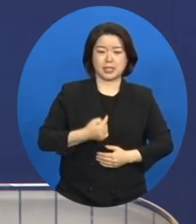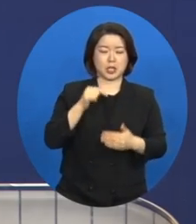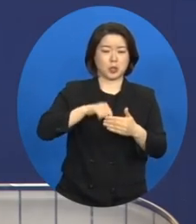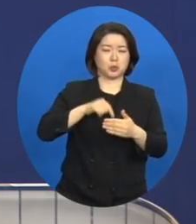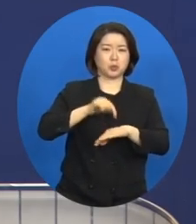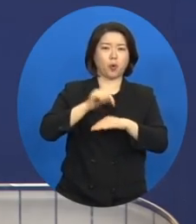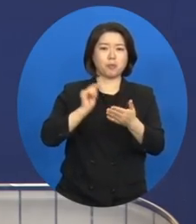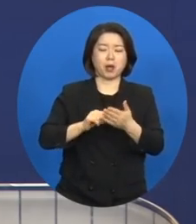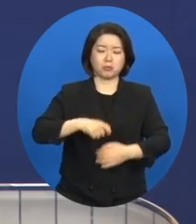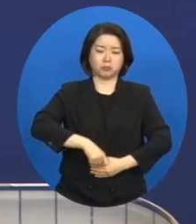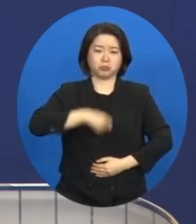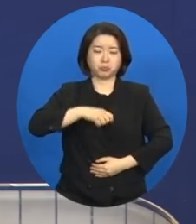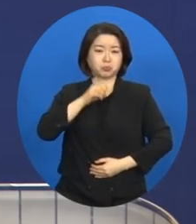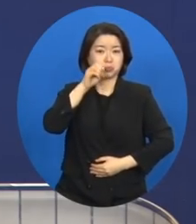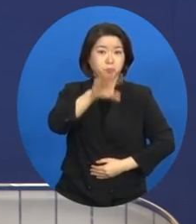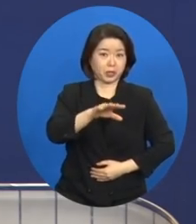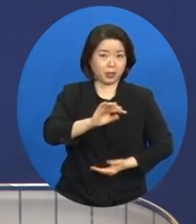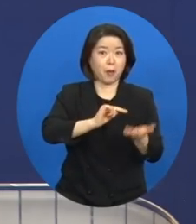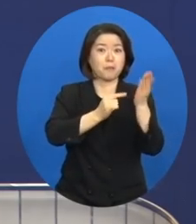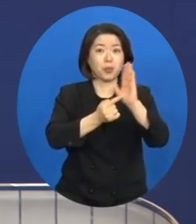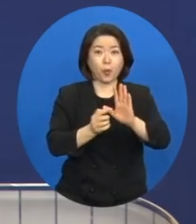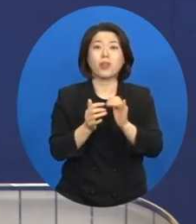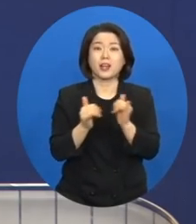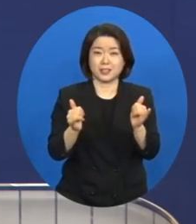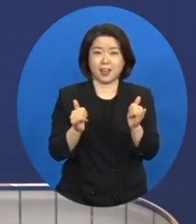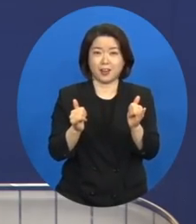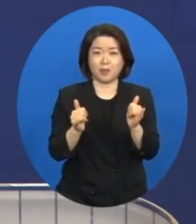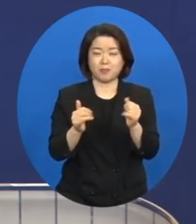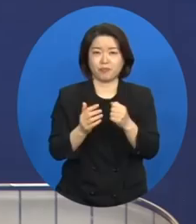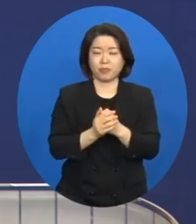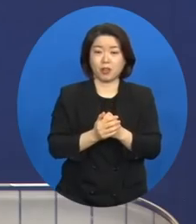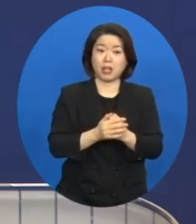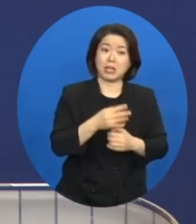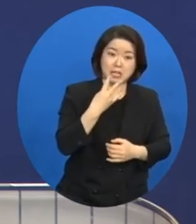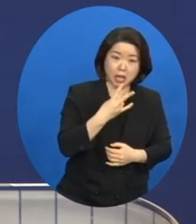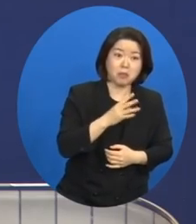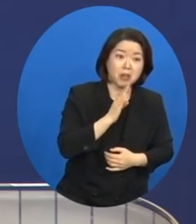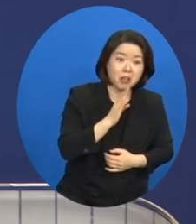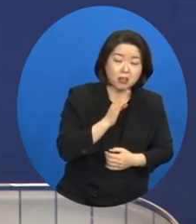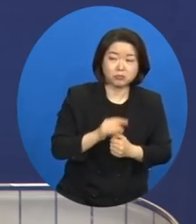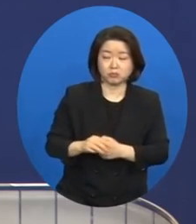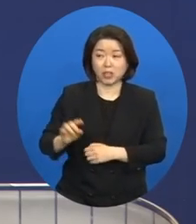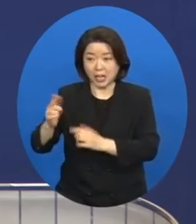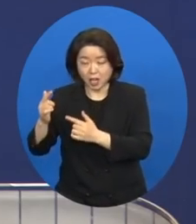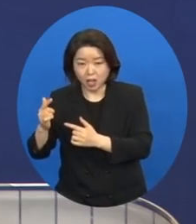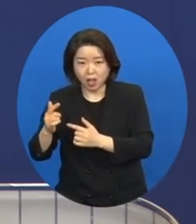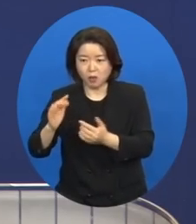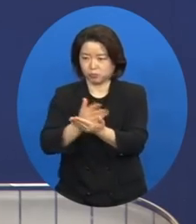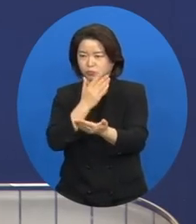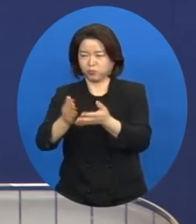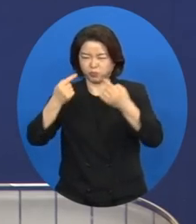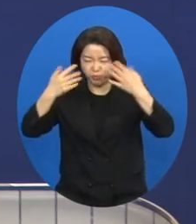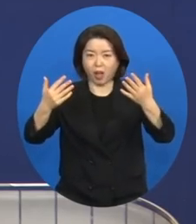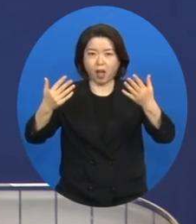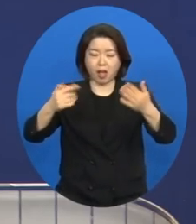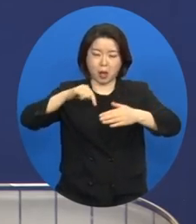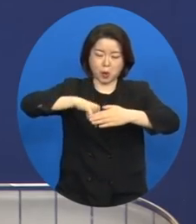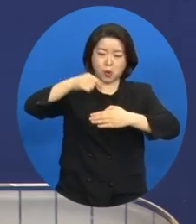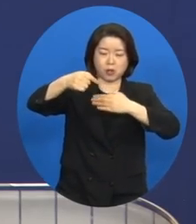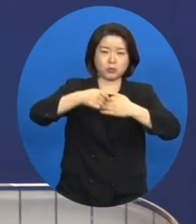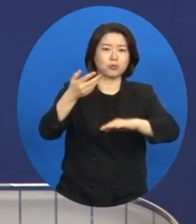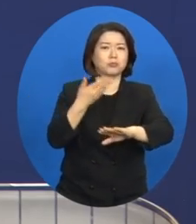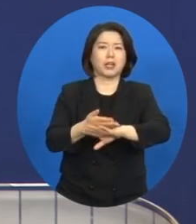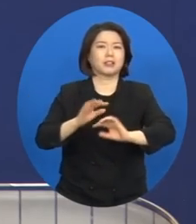그냥 솔직하게 직설적으로 표현하는 사람입니다. 예면 예고, 아니오면 아니오지 겉과 속이 다른 사람이 아니라는